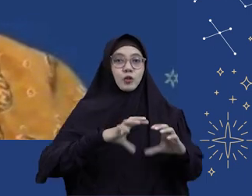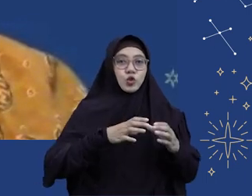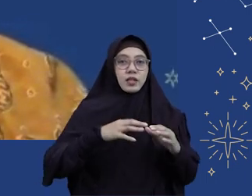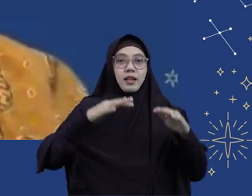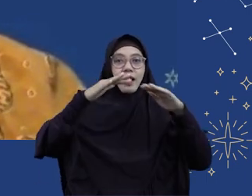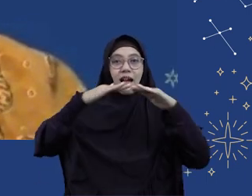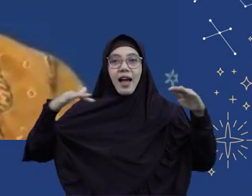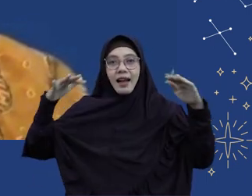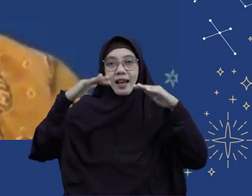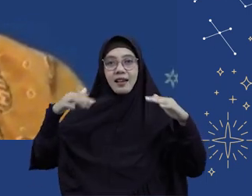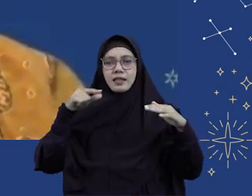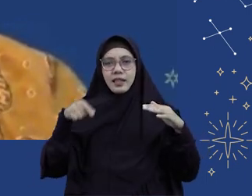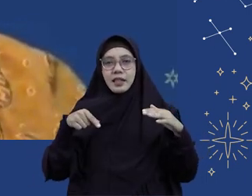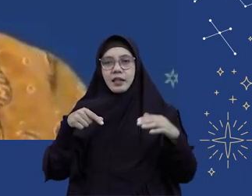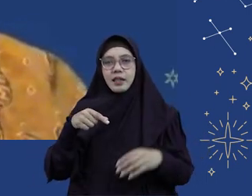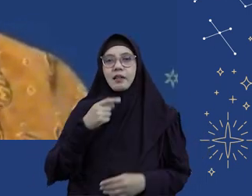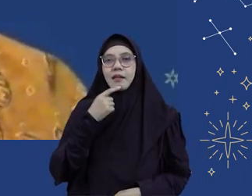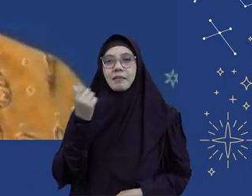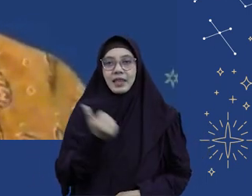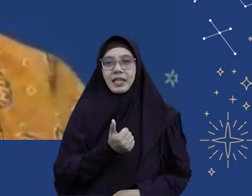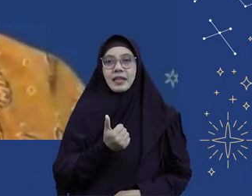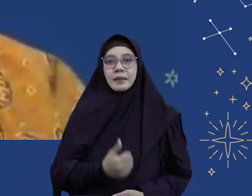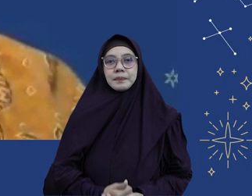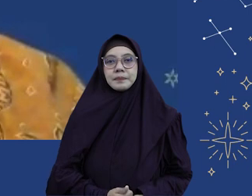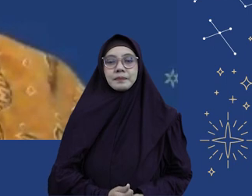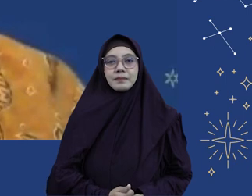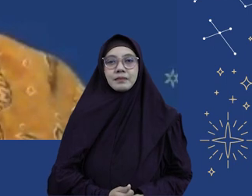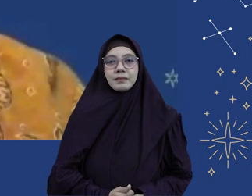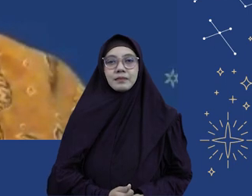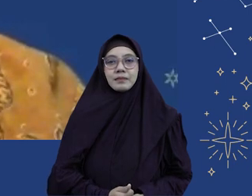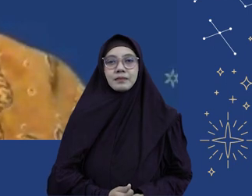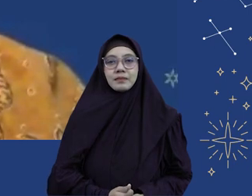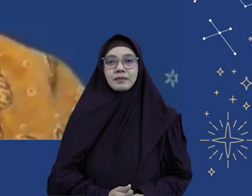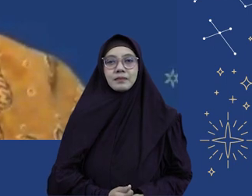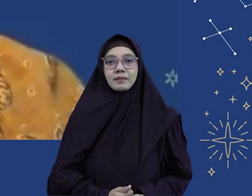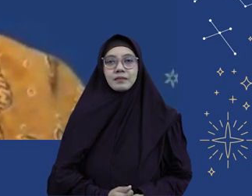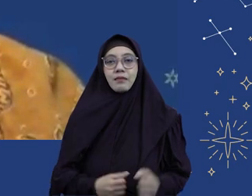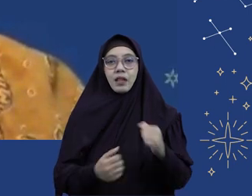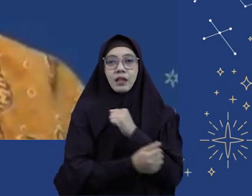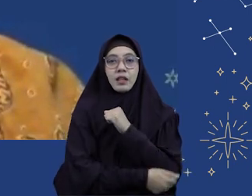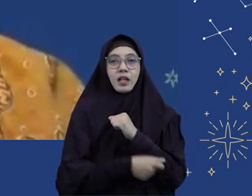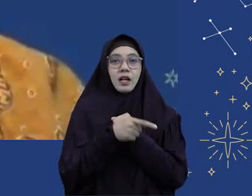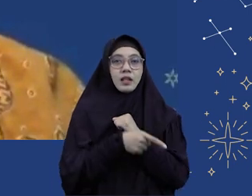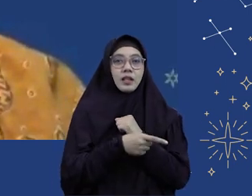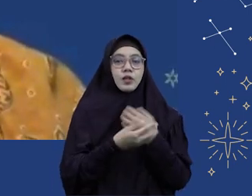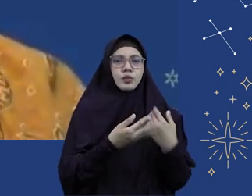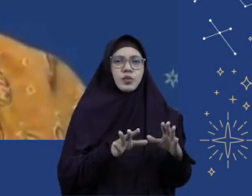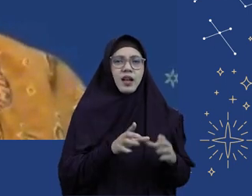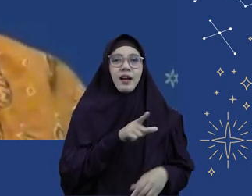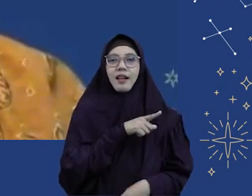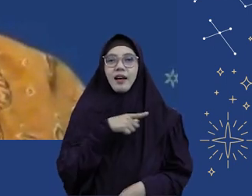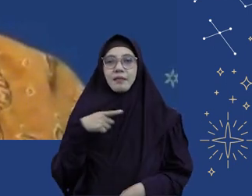angkasa ini menjadi satu hal yang sangat penting karena baik negara kita ini sudah memiliki satelit sudah sangat lama